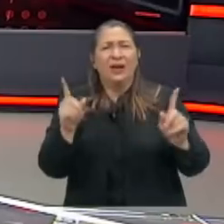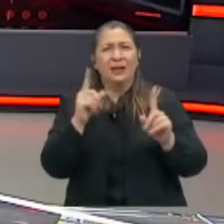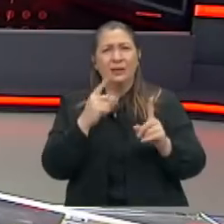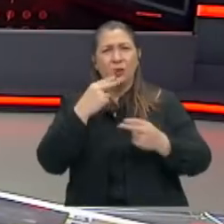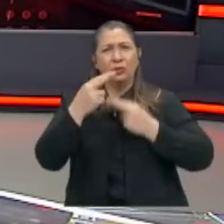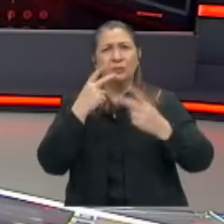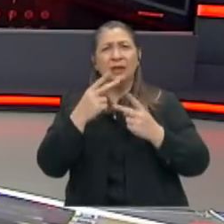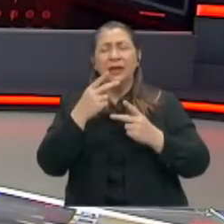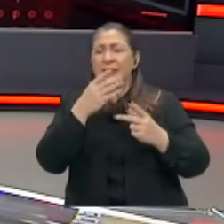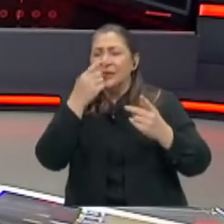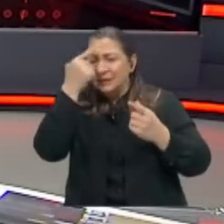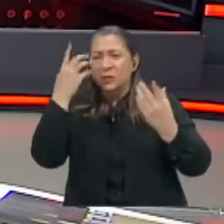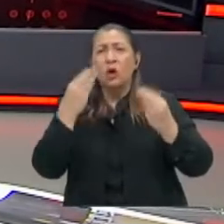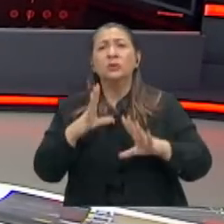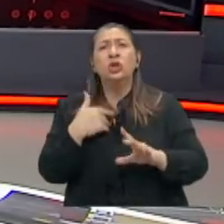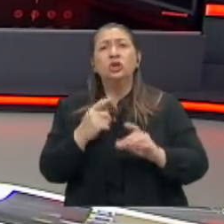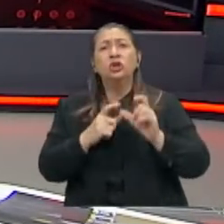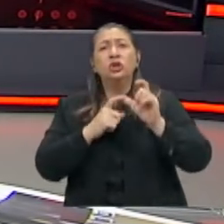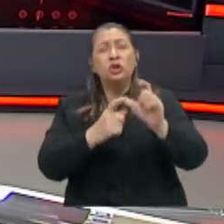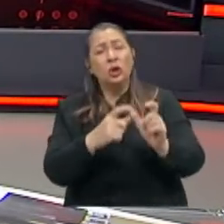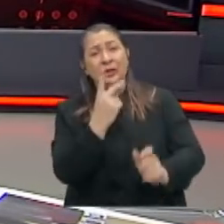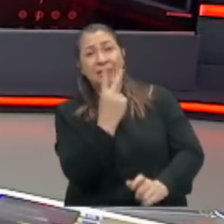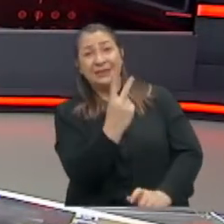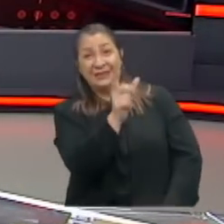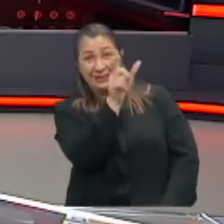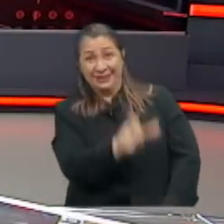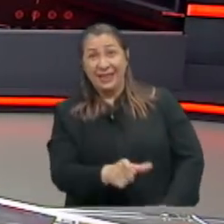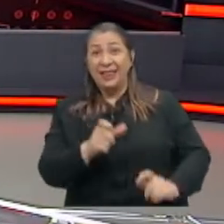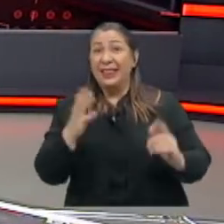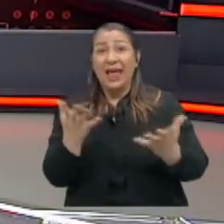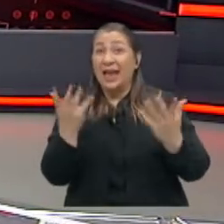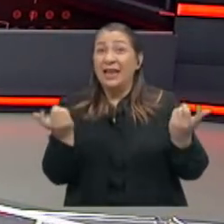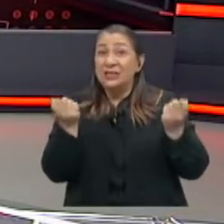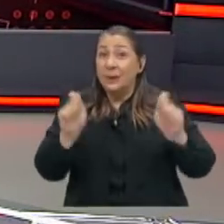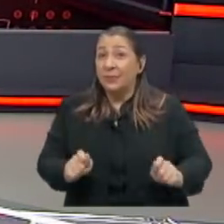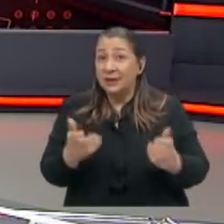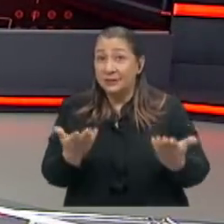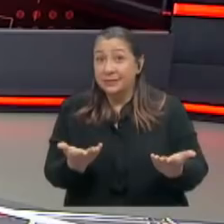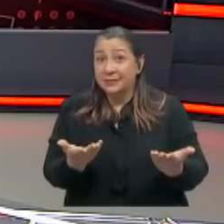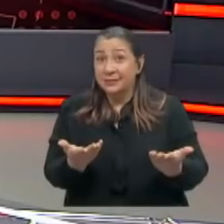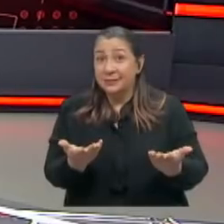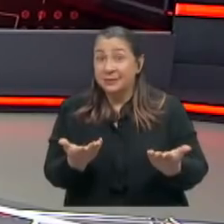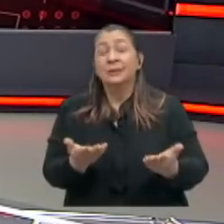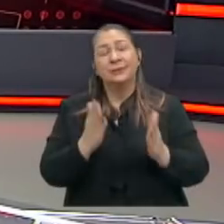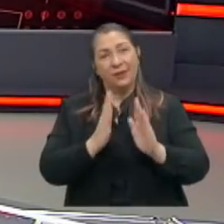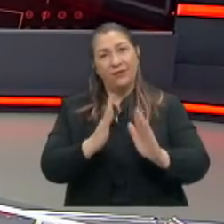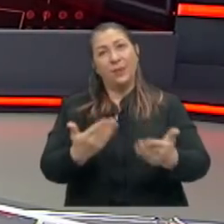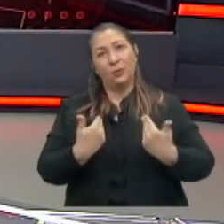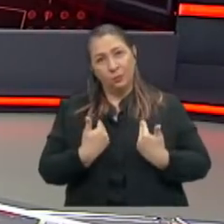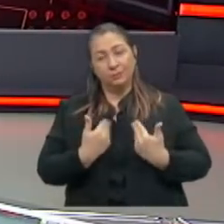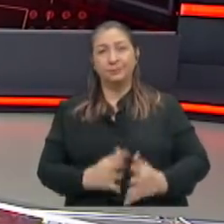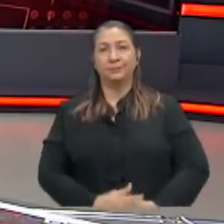olmadıysa soracağım zat-ı şahanelerinin neyle iştigal ettiğidir. Devam ediyorum